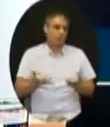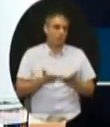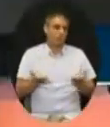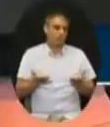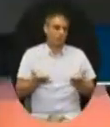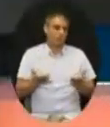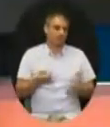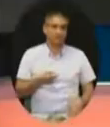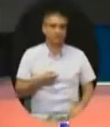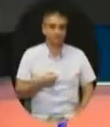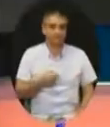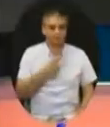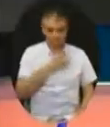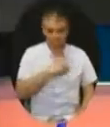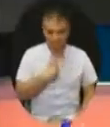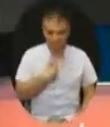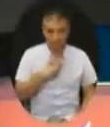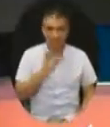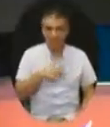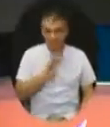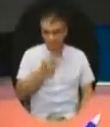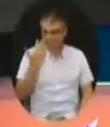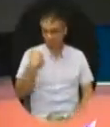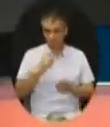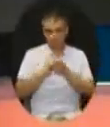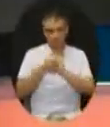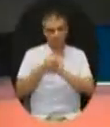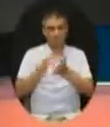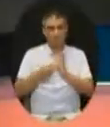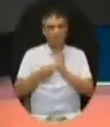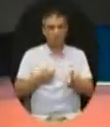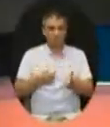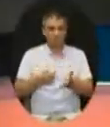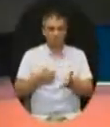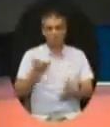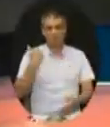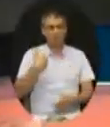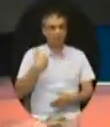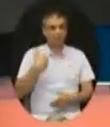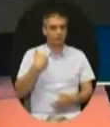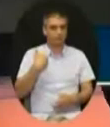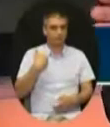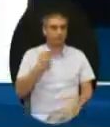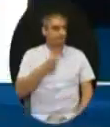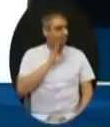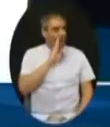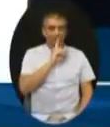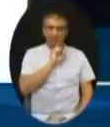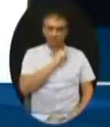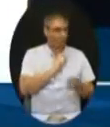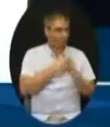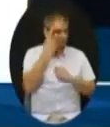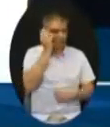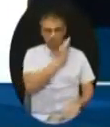אבל את מסכימה איתי שגם אילו היינו משנים את המדיניות, והיינו הולכים... אנשי ה-BDS לא היו משנים